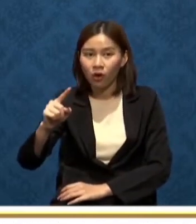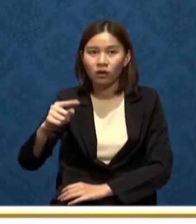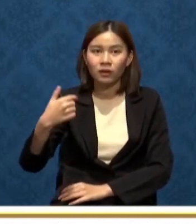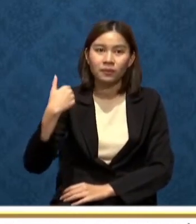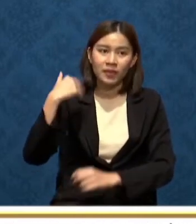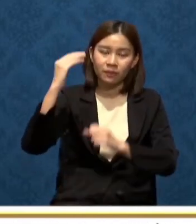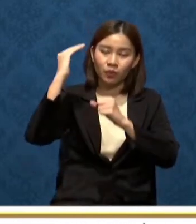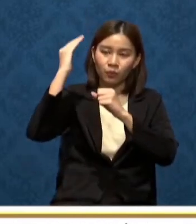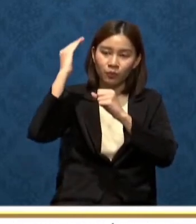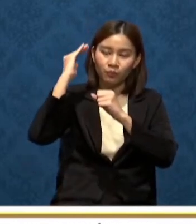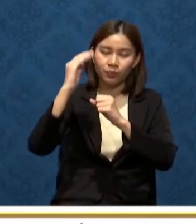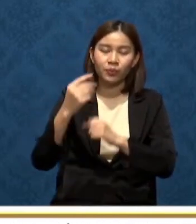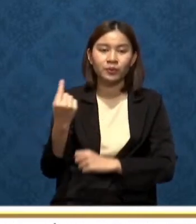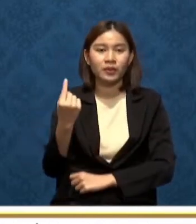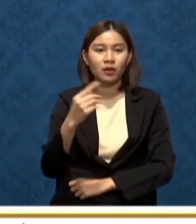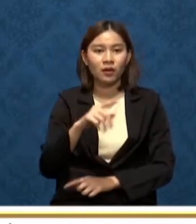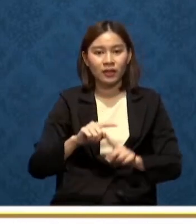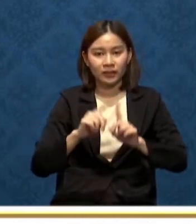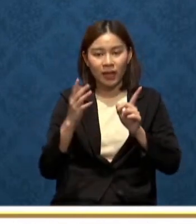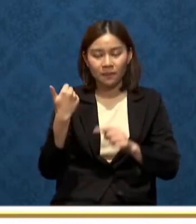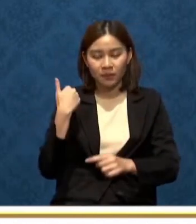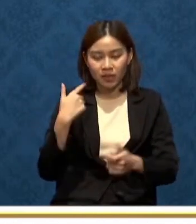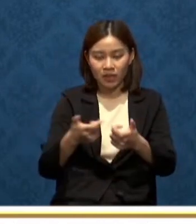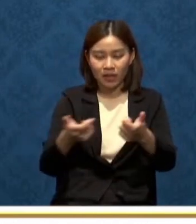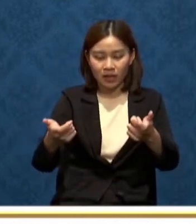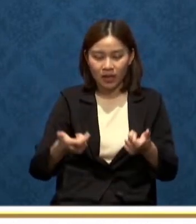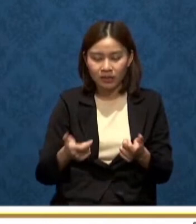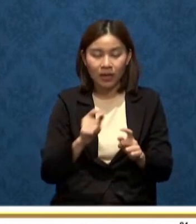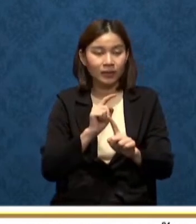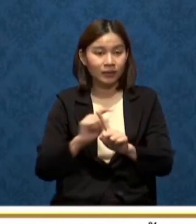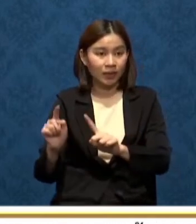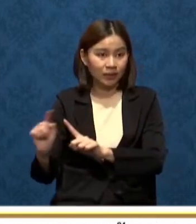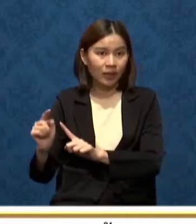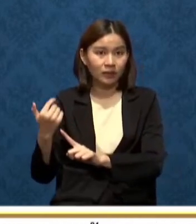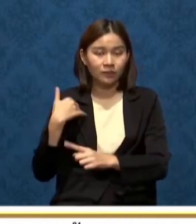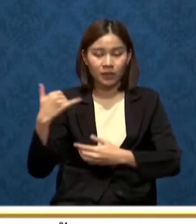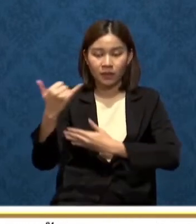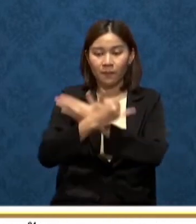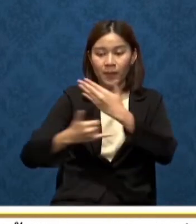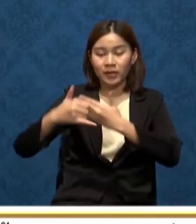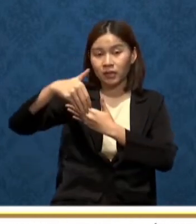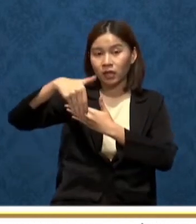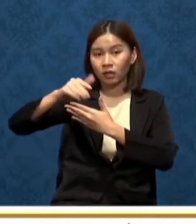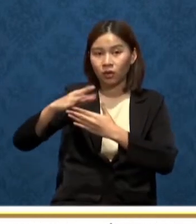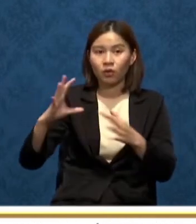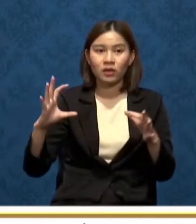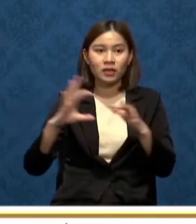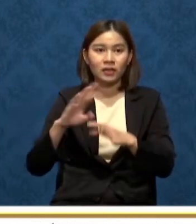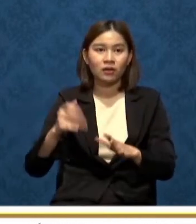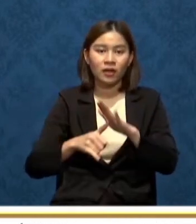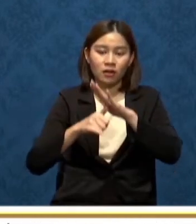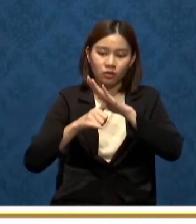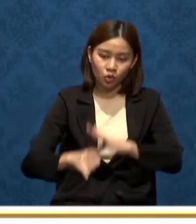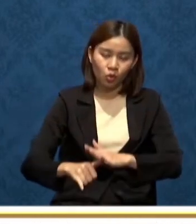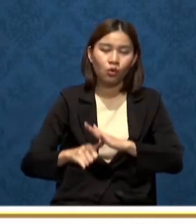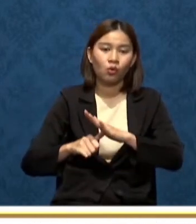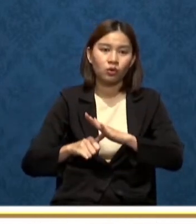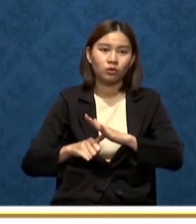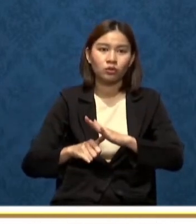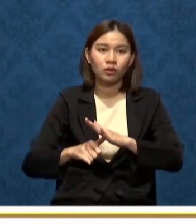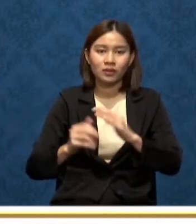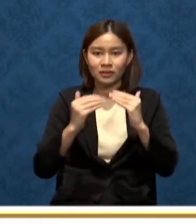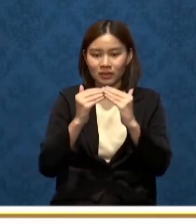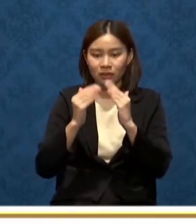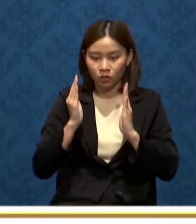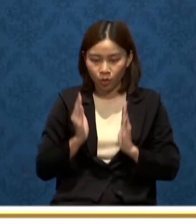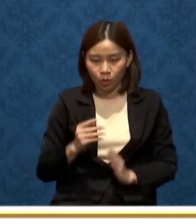นำเสนอเทานั้นแต่ยงมีหลายรายงาน ซึ่งเป็รายงานทเกิดขใต่างประเทศที่เกี่วข้องกับกรมมอศิทธีมนุชนในประเทศไทยแต